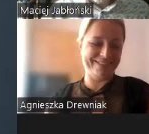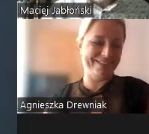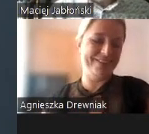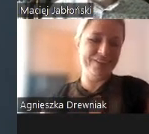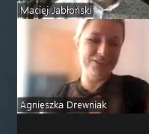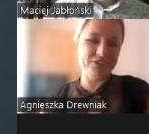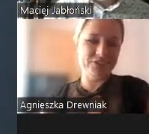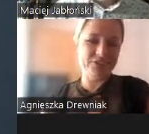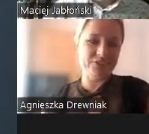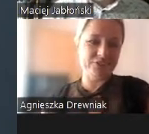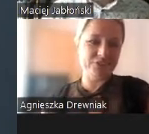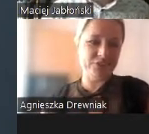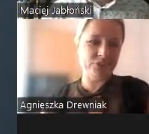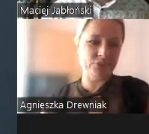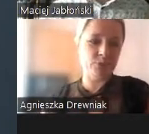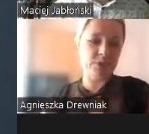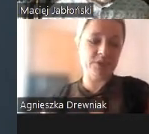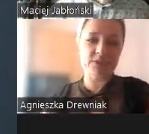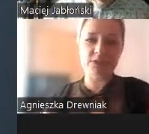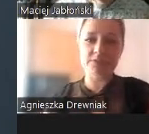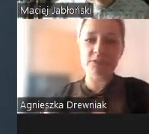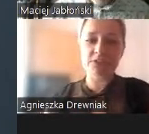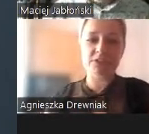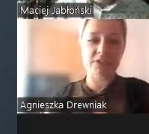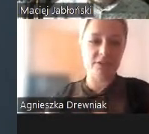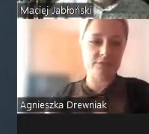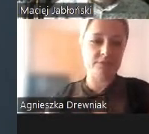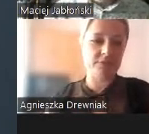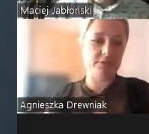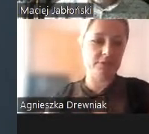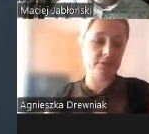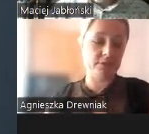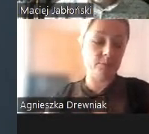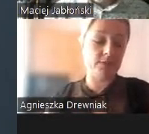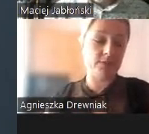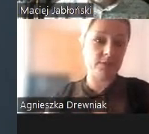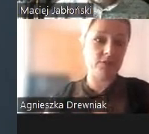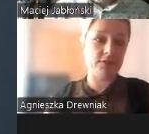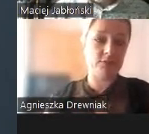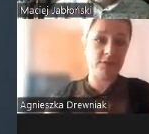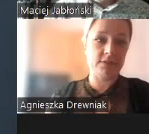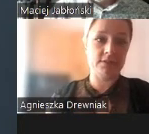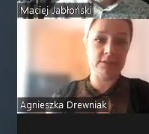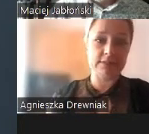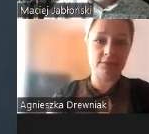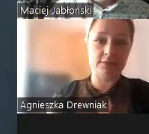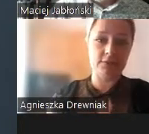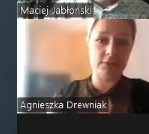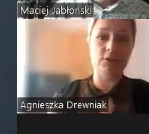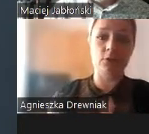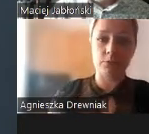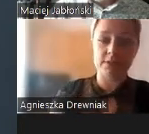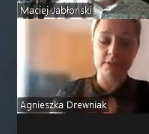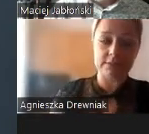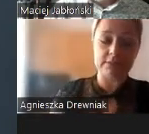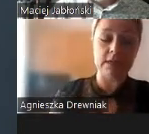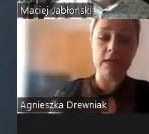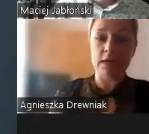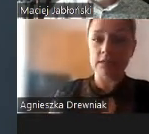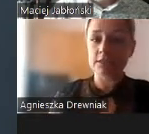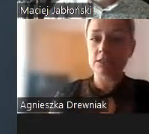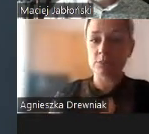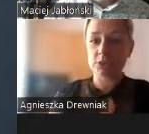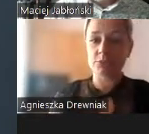przedłużenie, także, ale... Dziękuję bardzo. Niezwykle ciekawy temat też sytuacji kryzysowej i